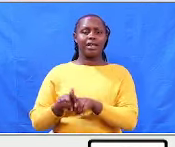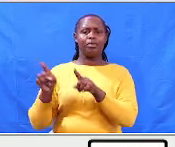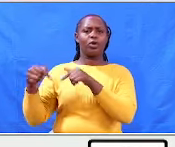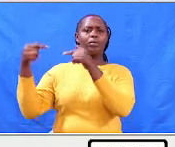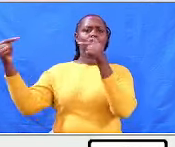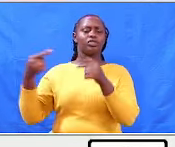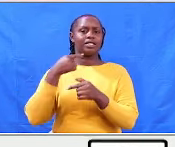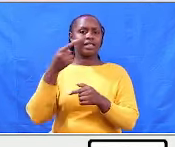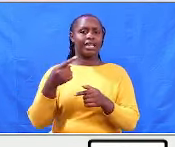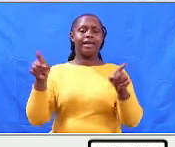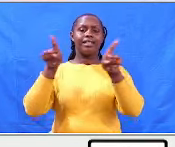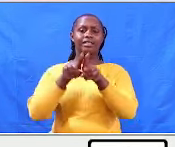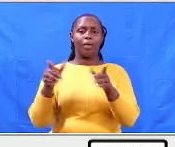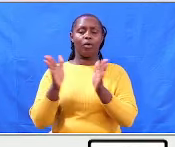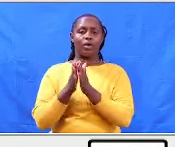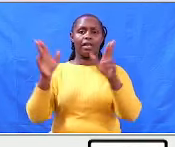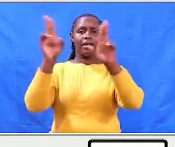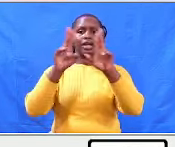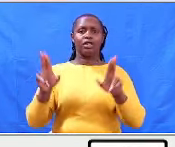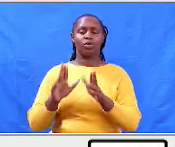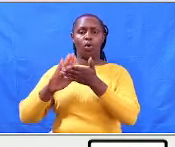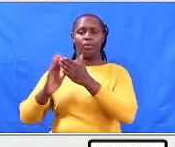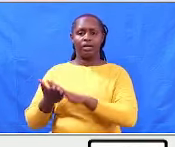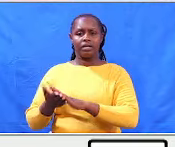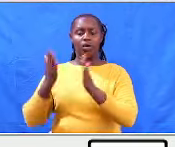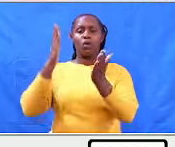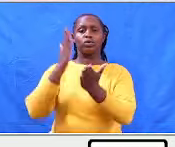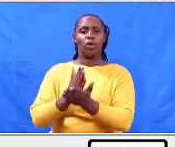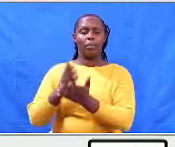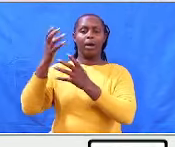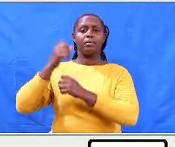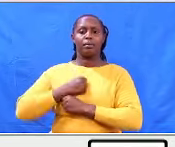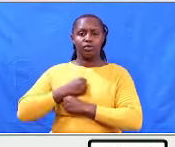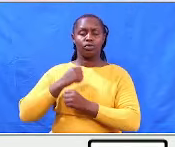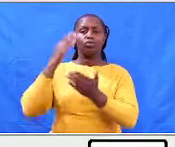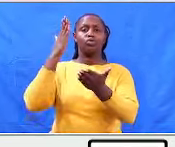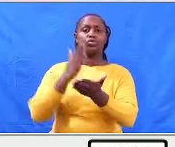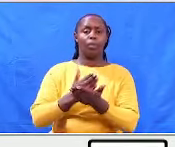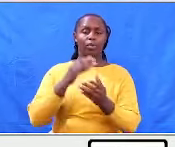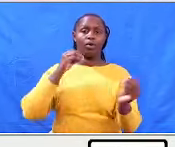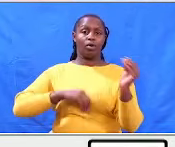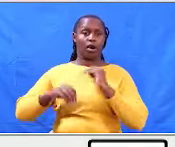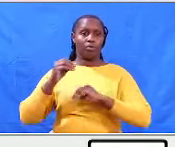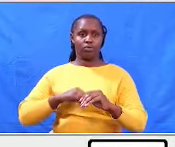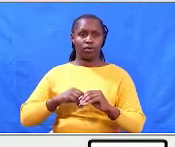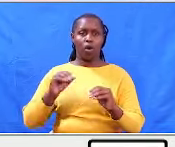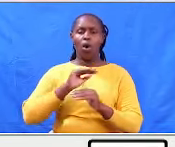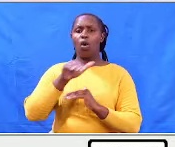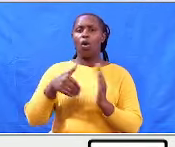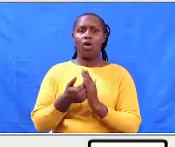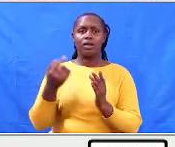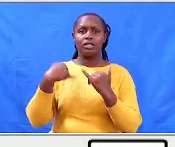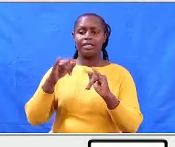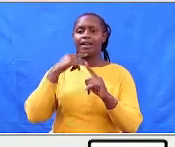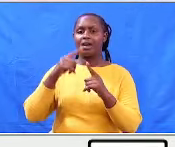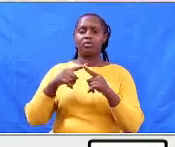what the international community is saying. Stop the abductions, stop the corruption. So name calling or trying to intimidate the